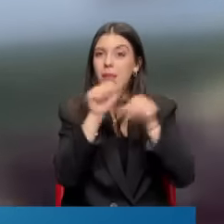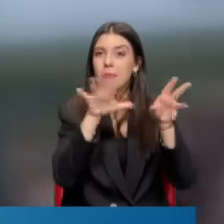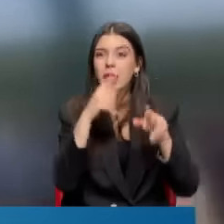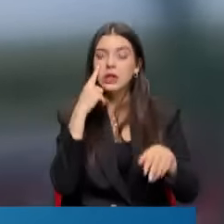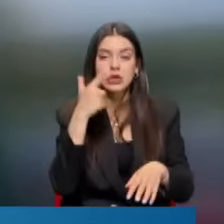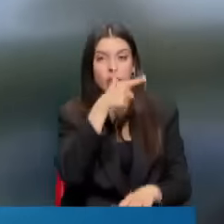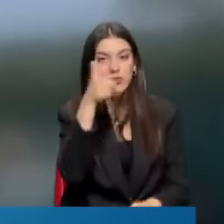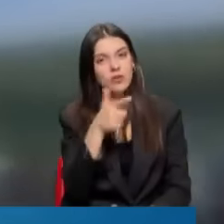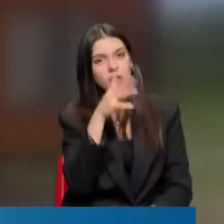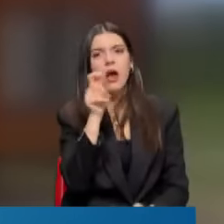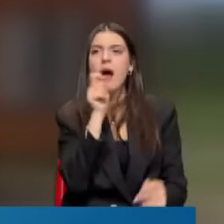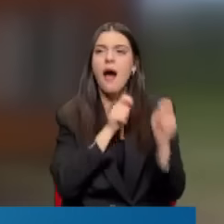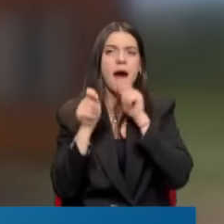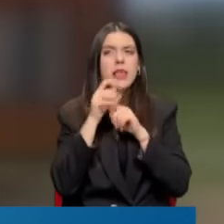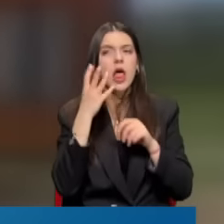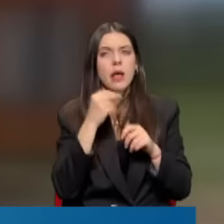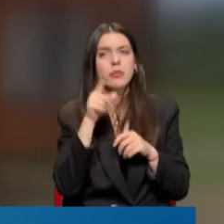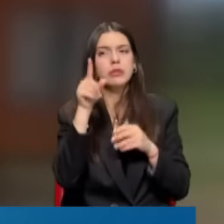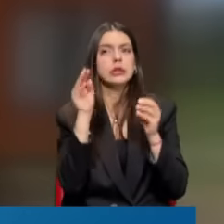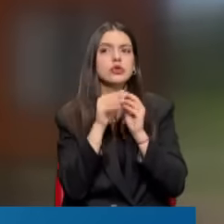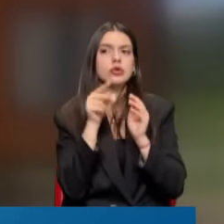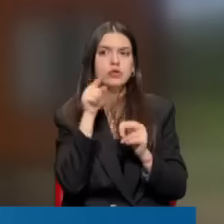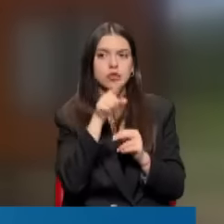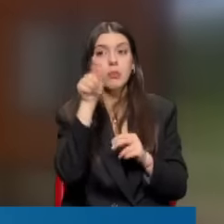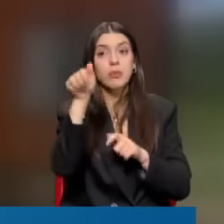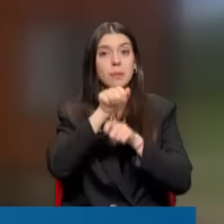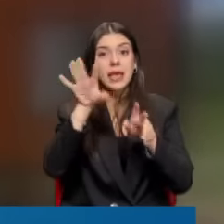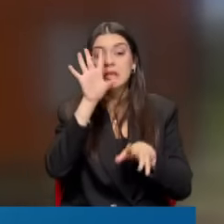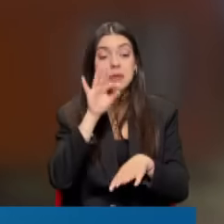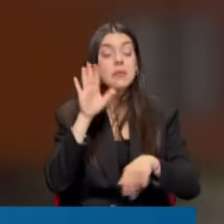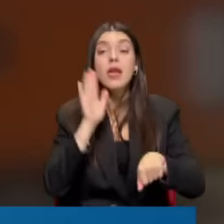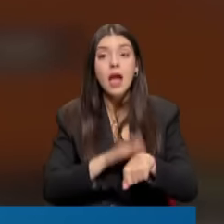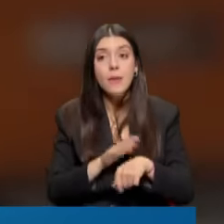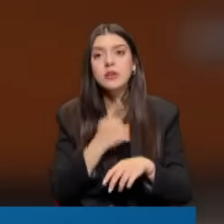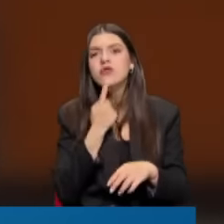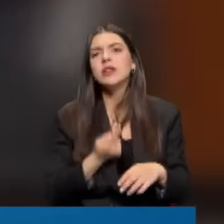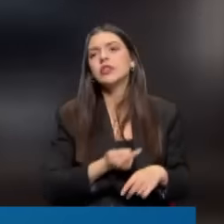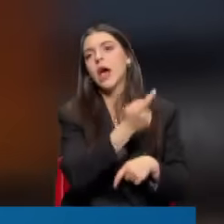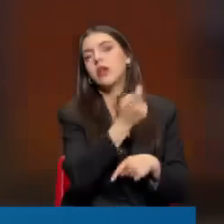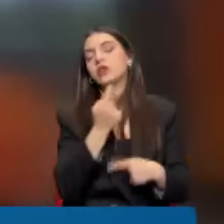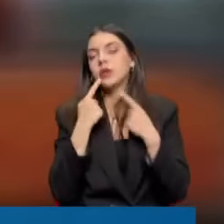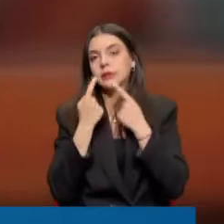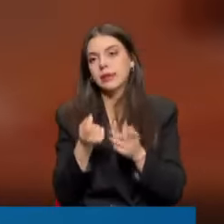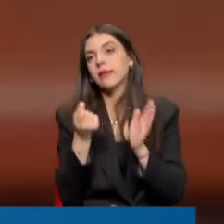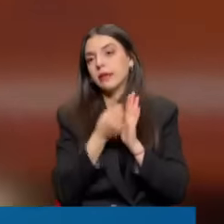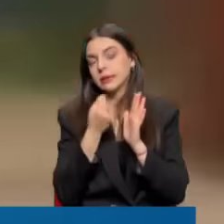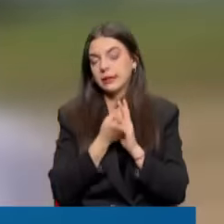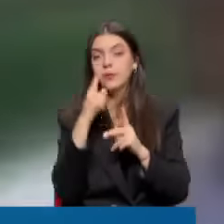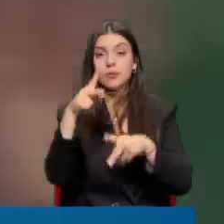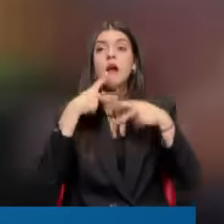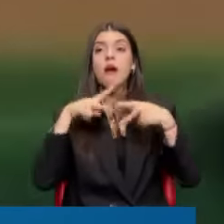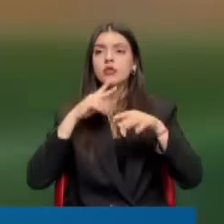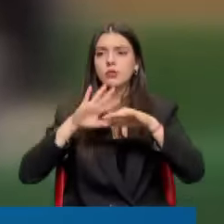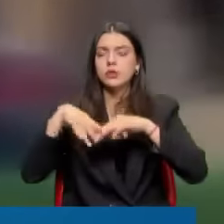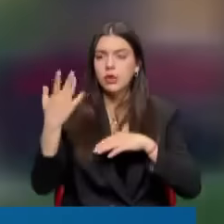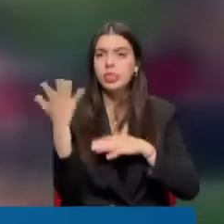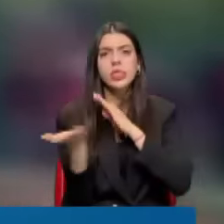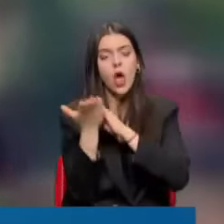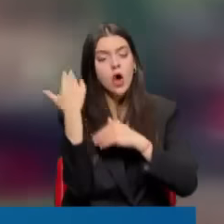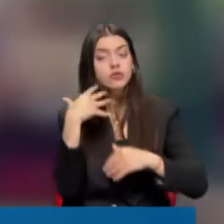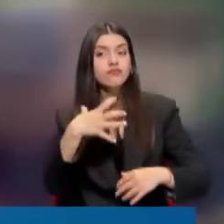görüntülerin yanıltıcı ve suçlayıcı olduğu paylaşımları yapanlar hakkında suç duyurusunda bulunacağı yazıldı açıklamada Ayrıca daha önce